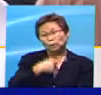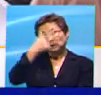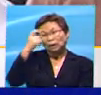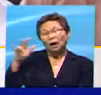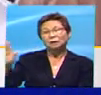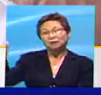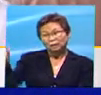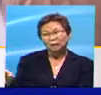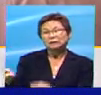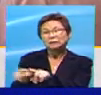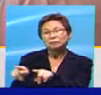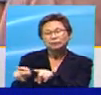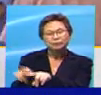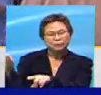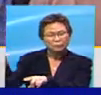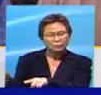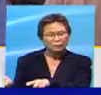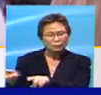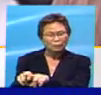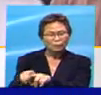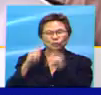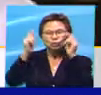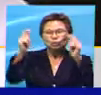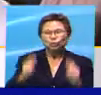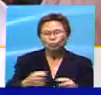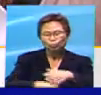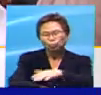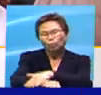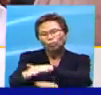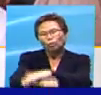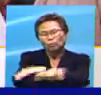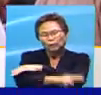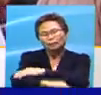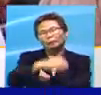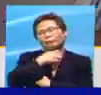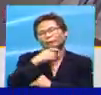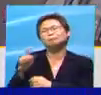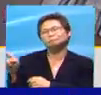merupakan tokoh bola sepak negeri Perak.